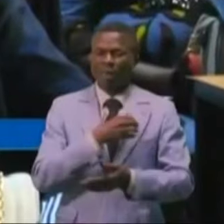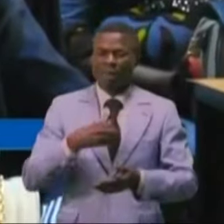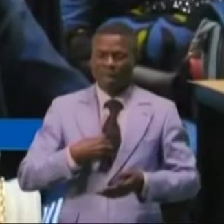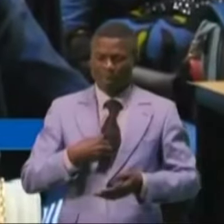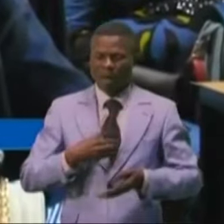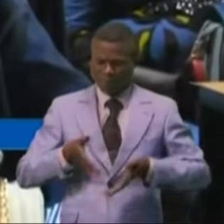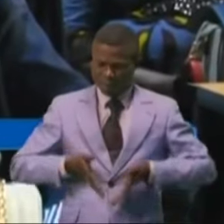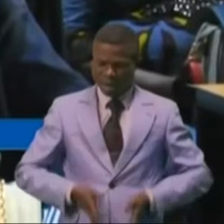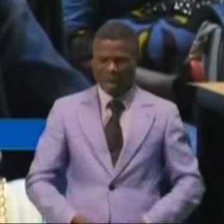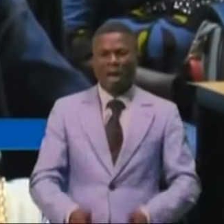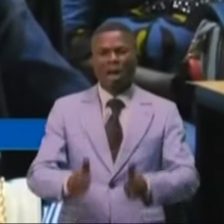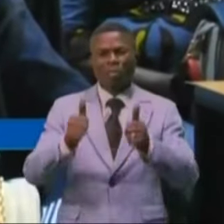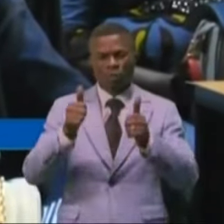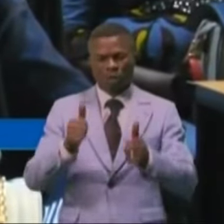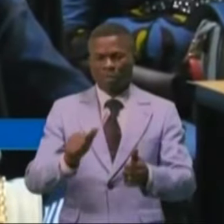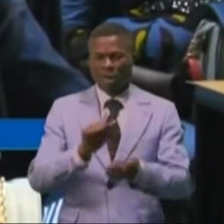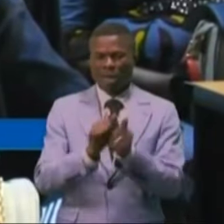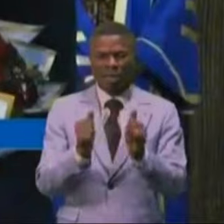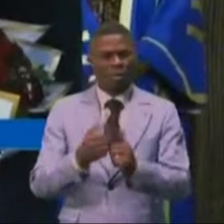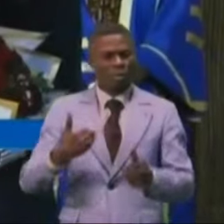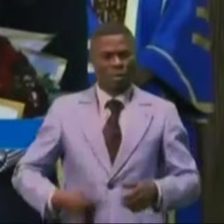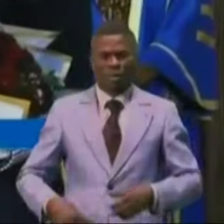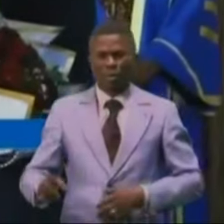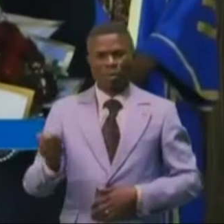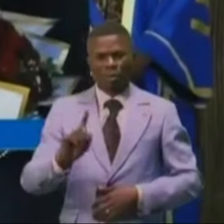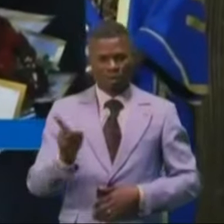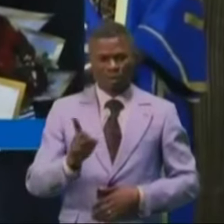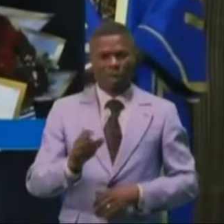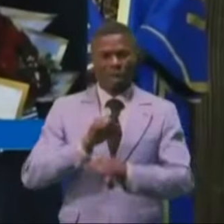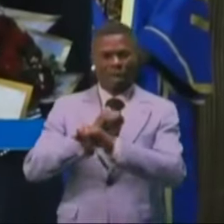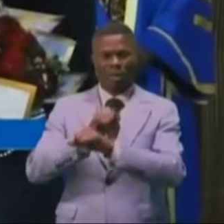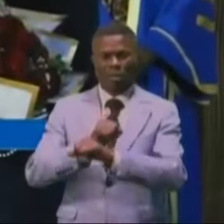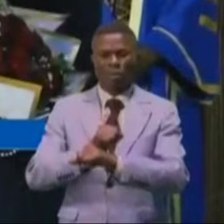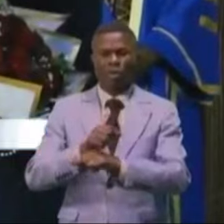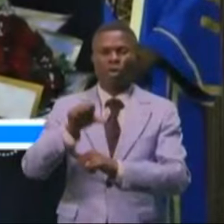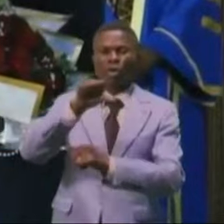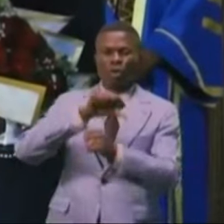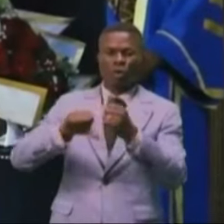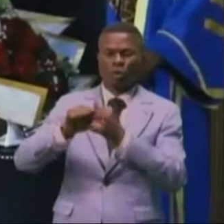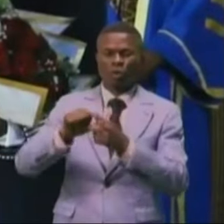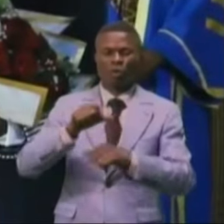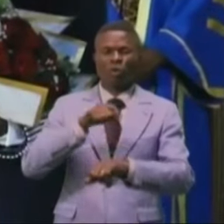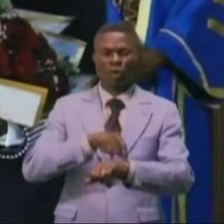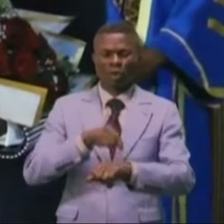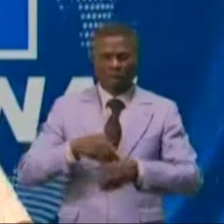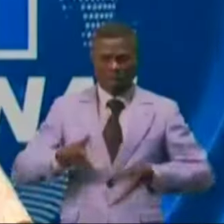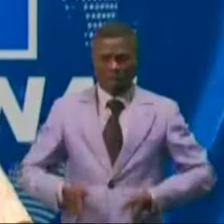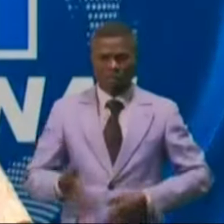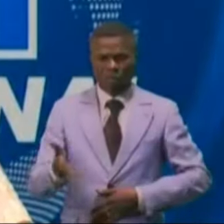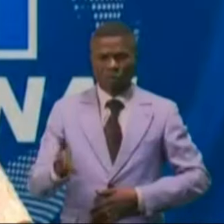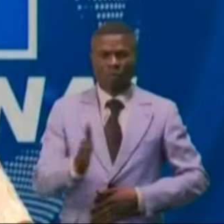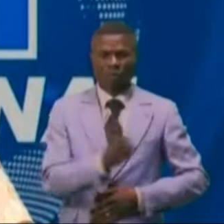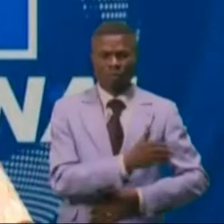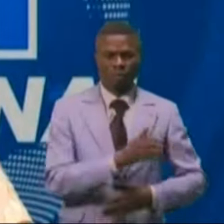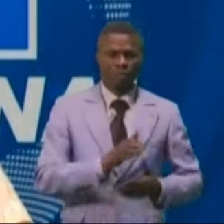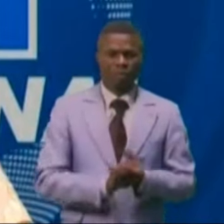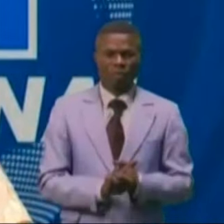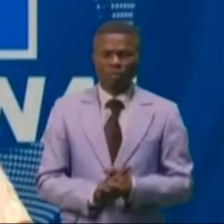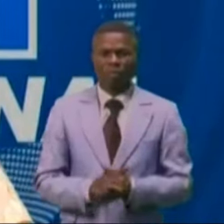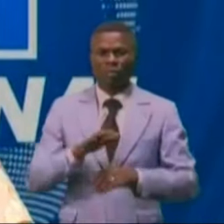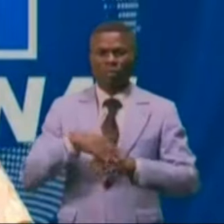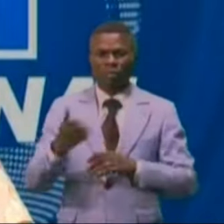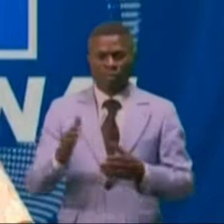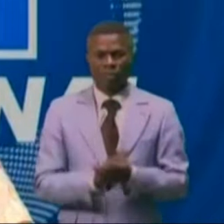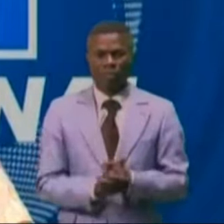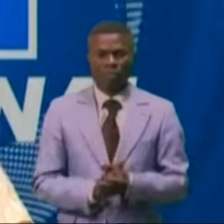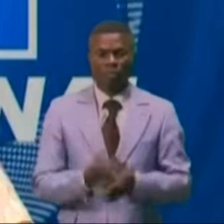la relaxation sont d'un grand apport pour protéger le périnée lors de l'accouchement par voie basse. Et puis, il y a